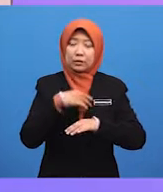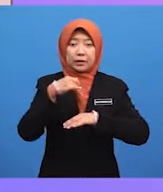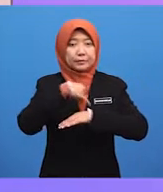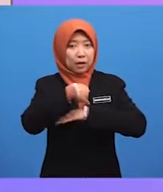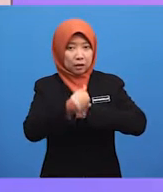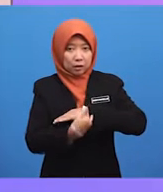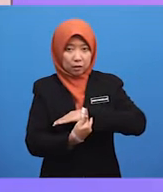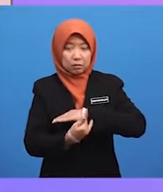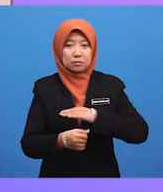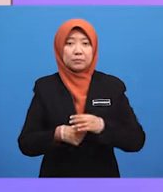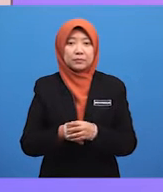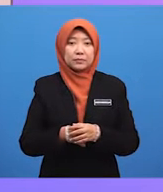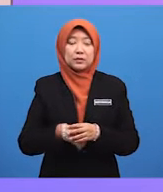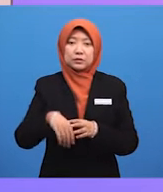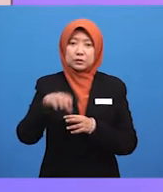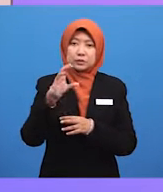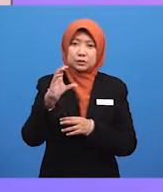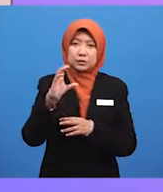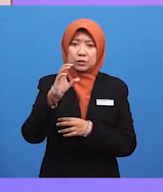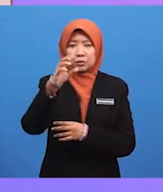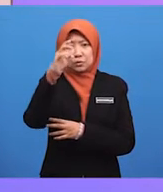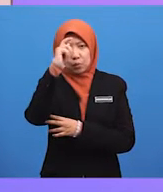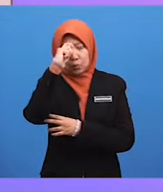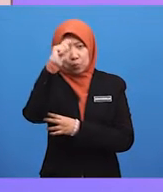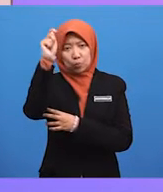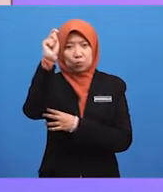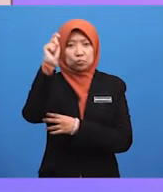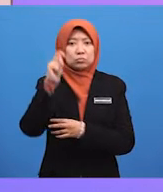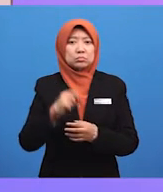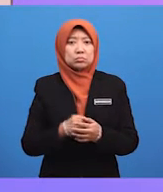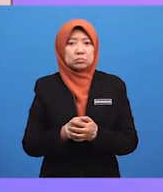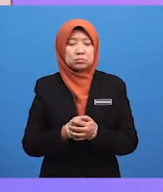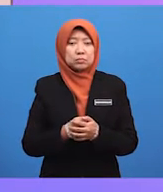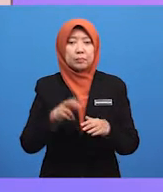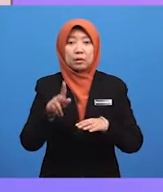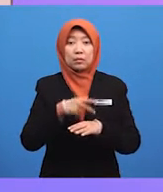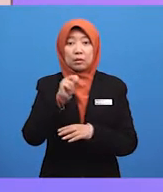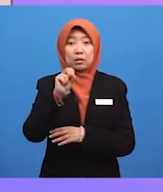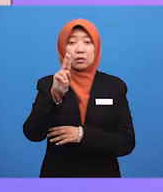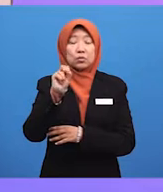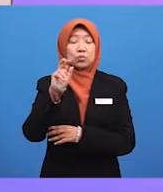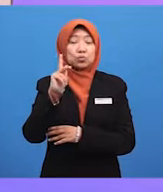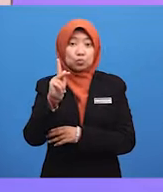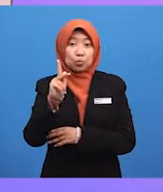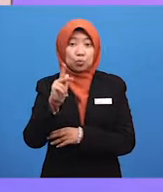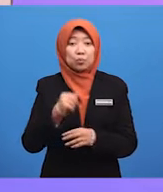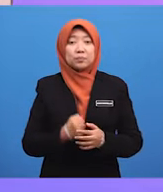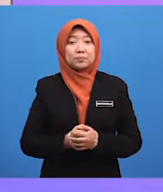tangkal, C. takabur, D. memakai susuk.